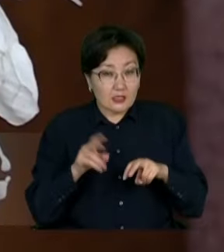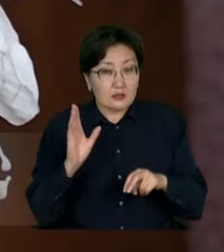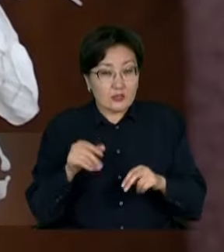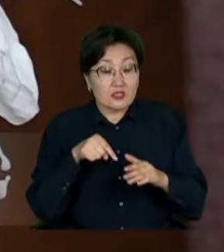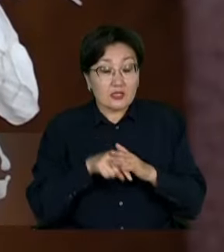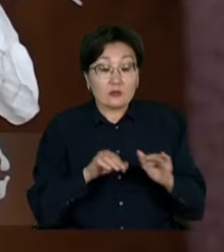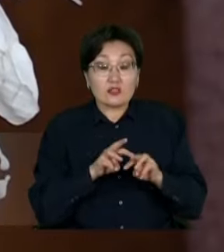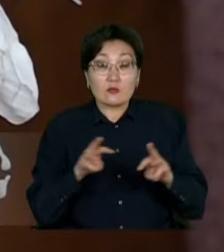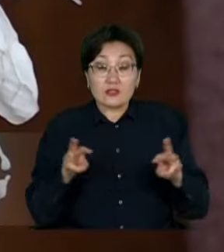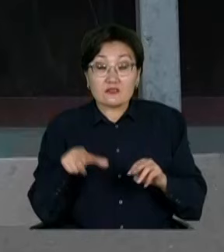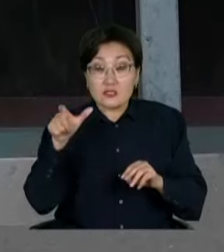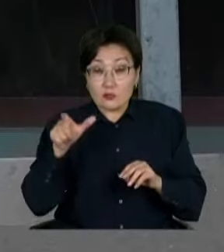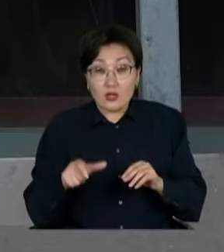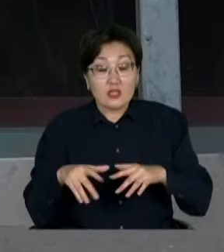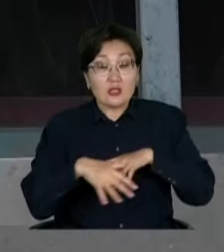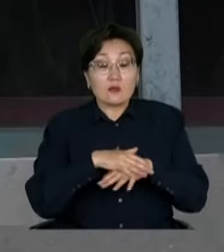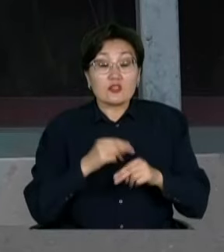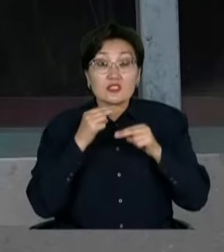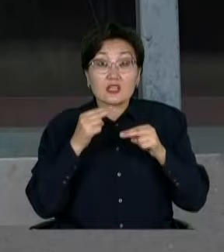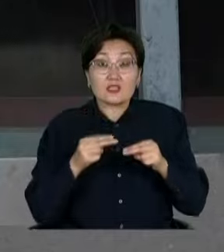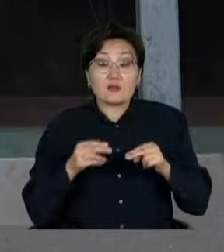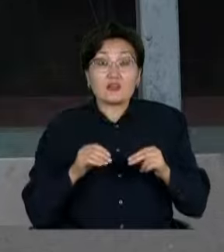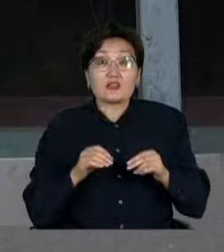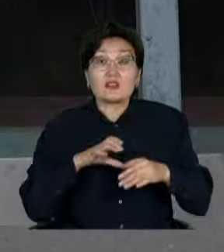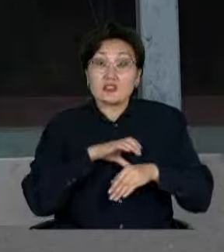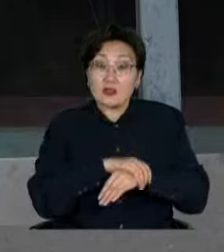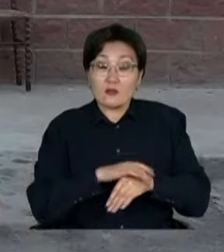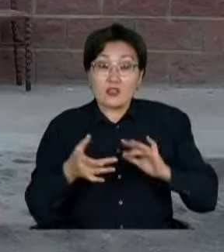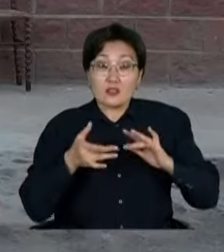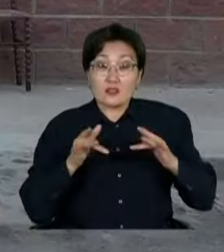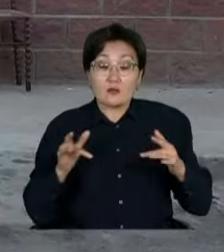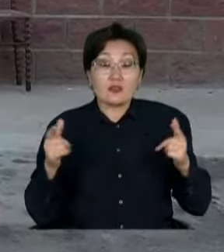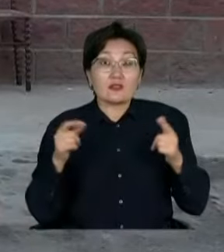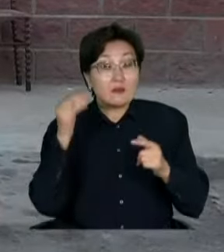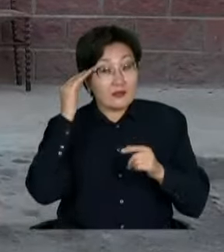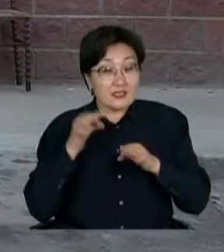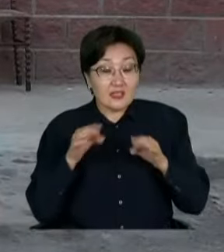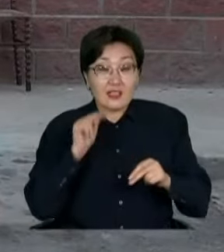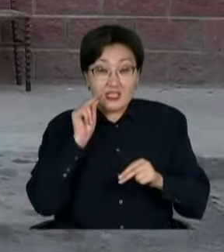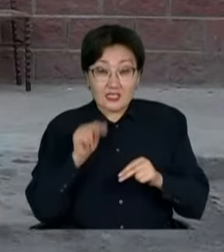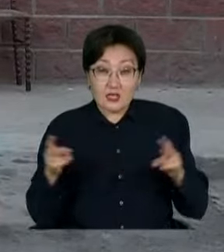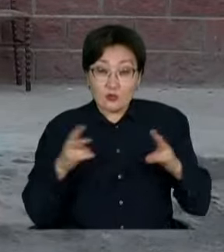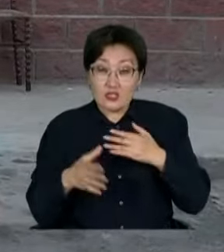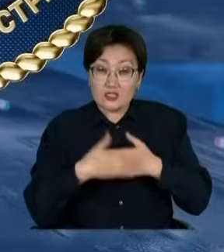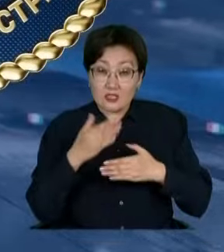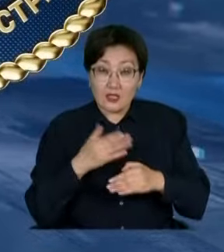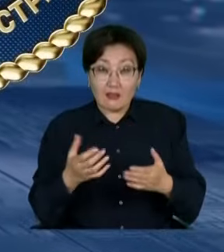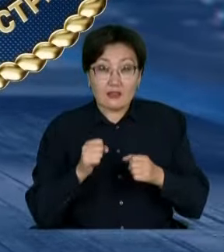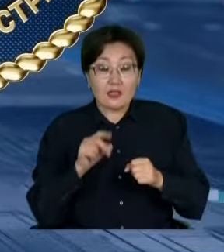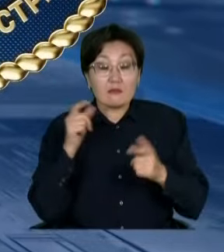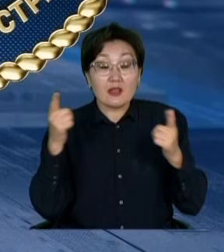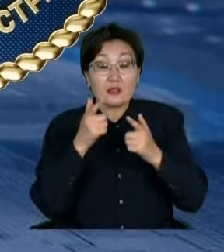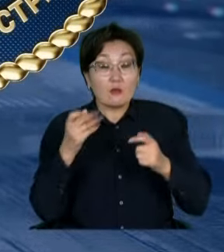істер министрі Ержан Сәденов қоғам назарындағы жайтқа қатысты әлеуметтік желіде пікір білдіріп, кінәлілер тиісті жазасын алады деп мәлімдеді.